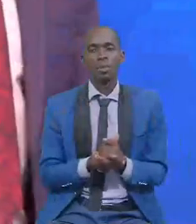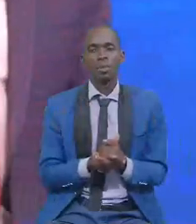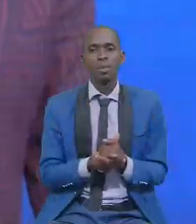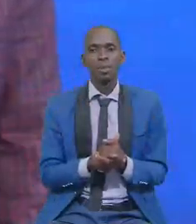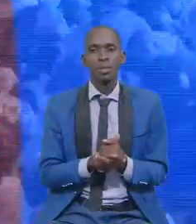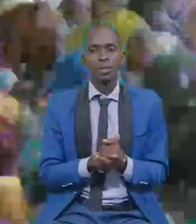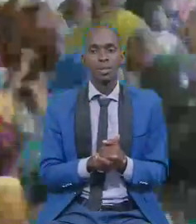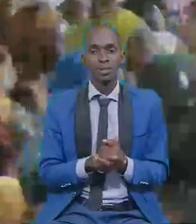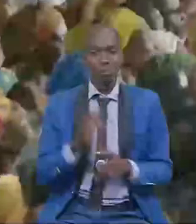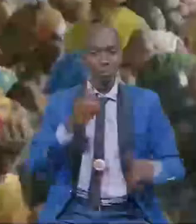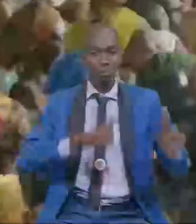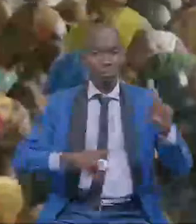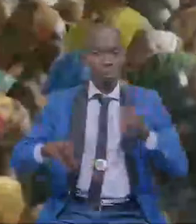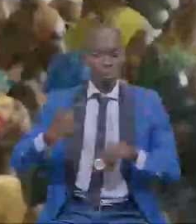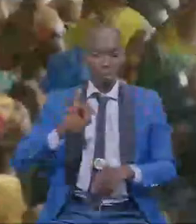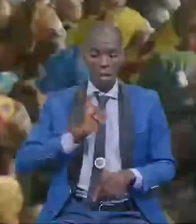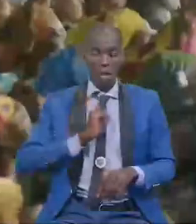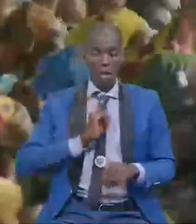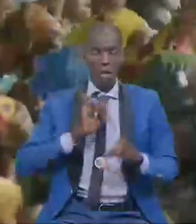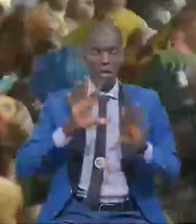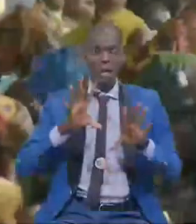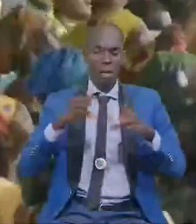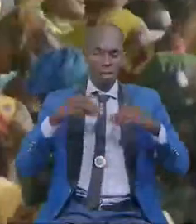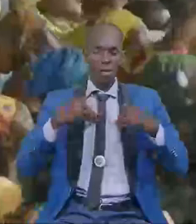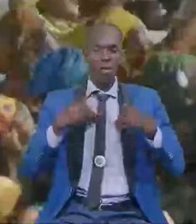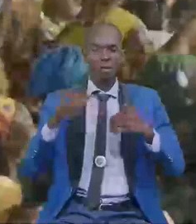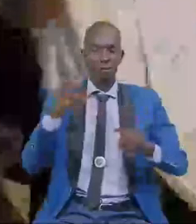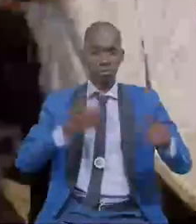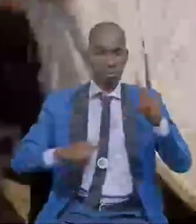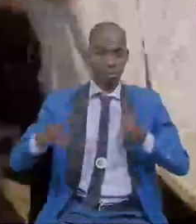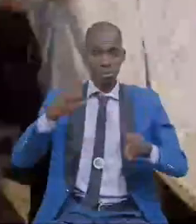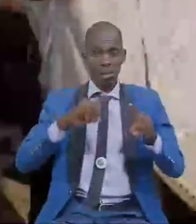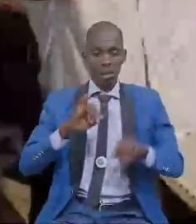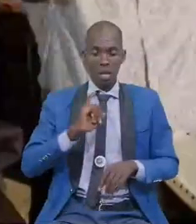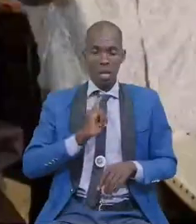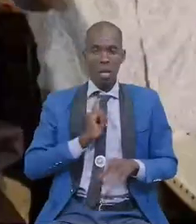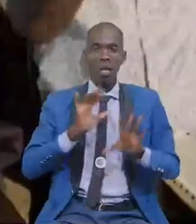Donc j'accepte. Dis-le non, j'accepte.